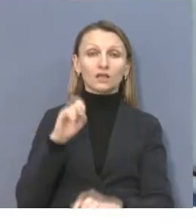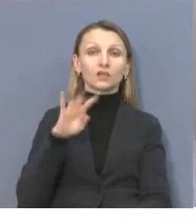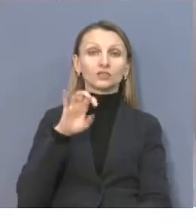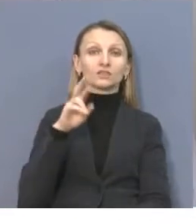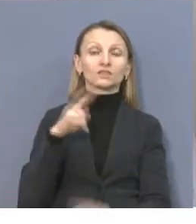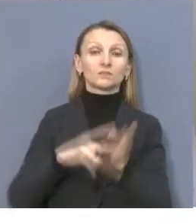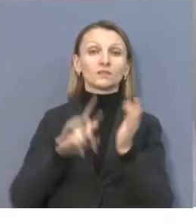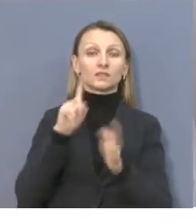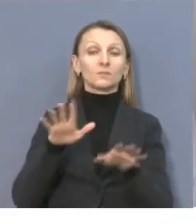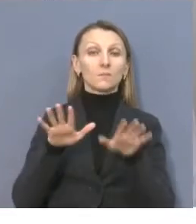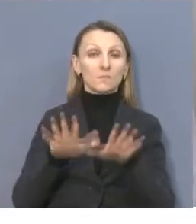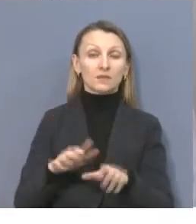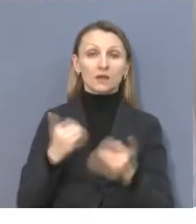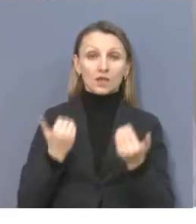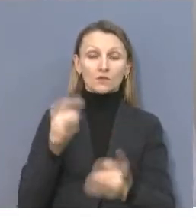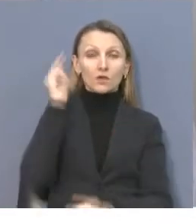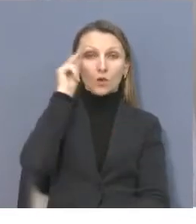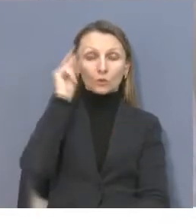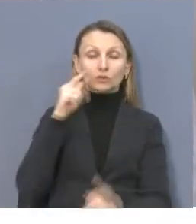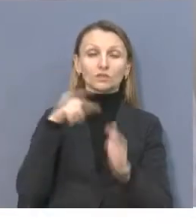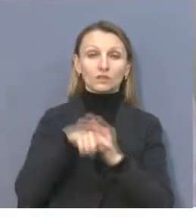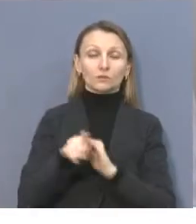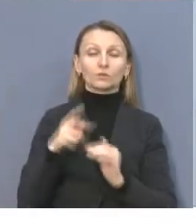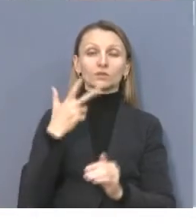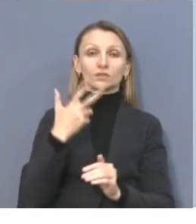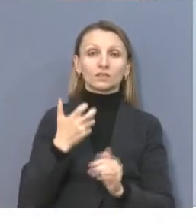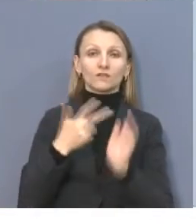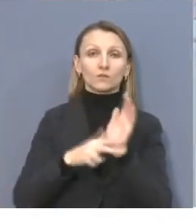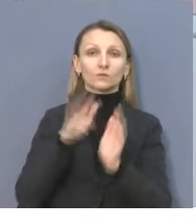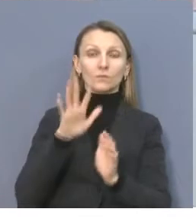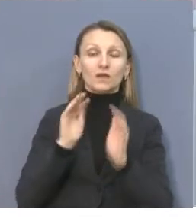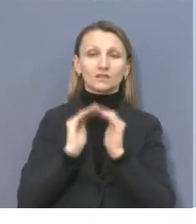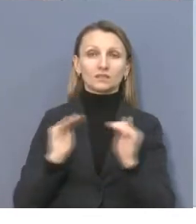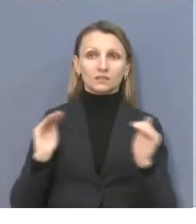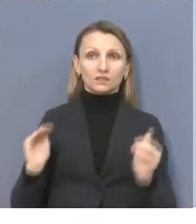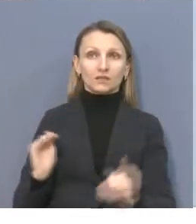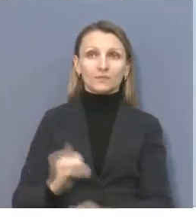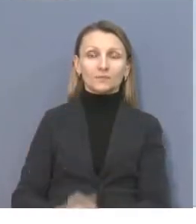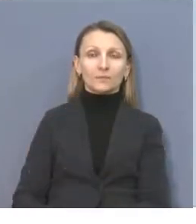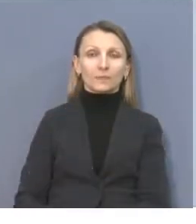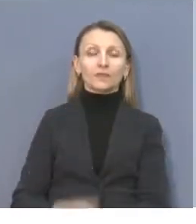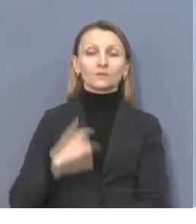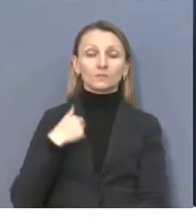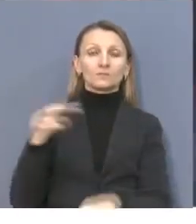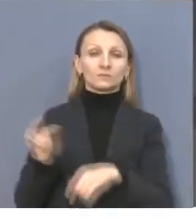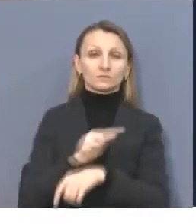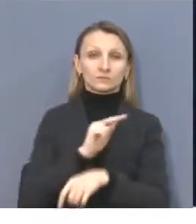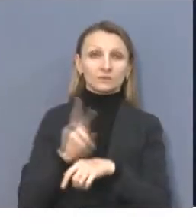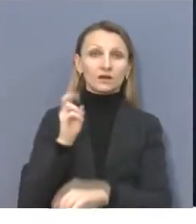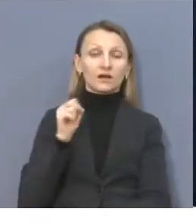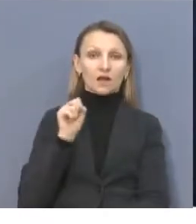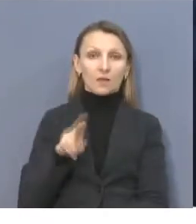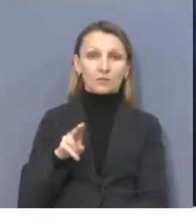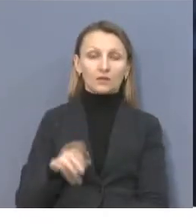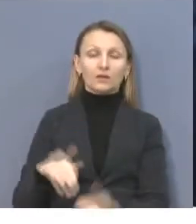учащегося сегодня здесь обучаются 385 школьников что мы сделали капитальный ремонт капитальный ремонт кровли